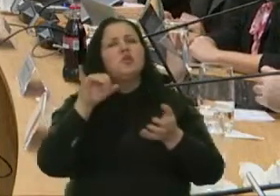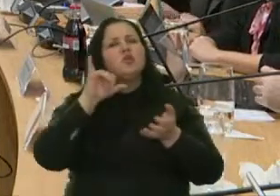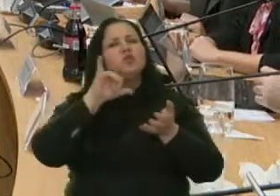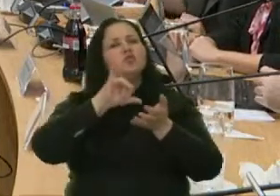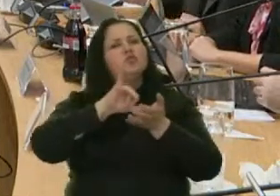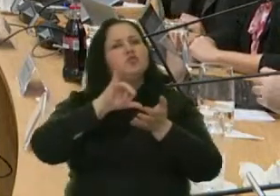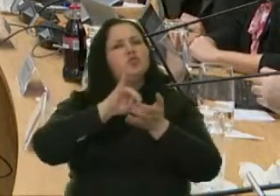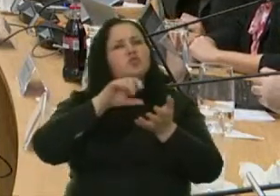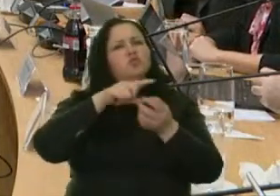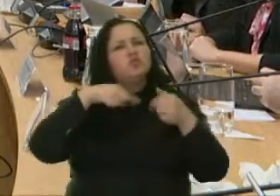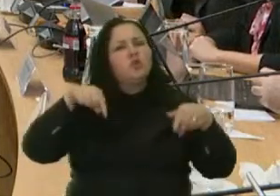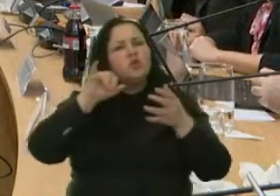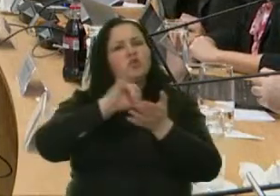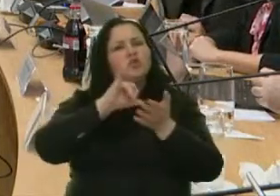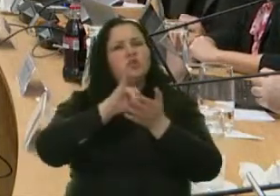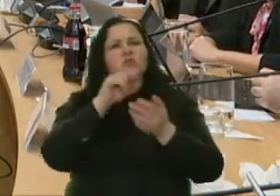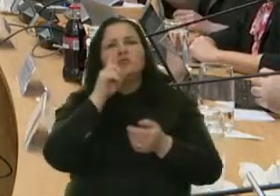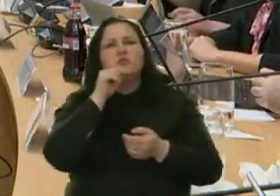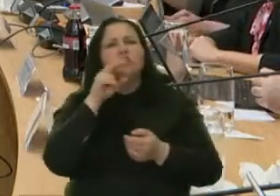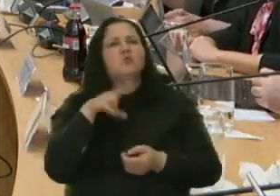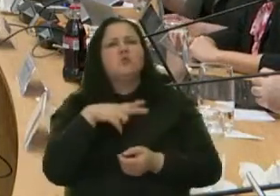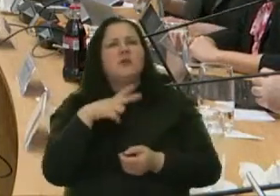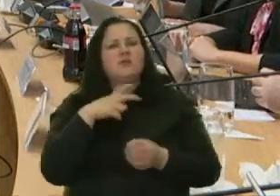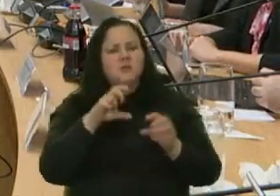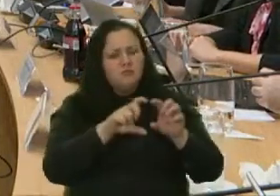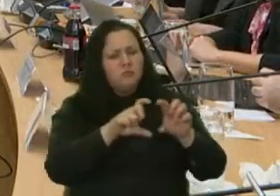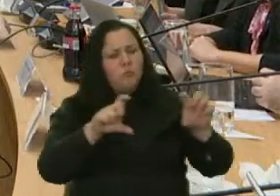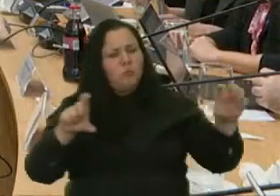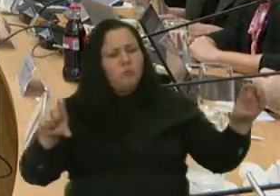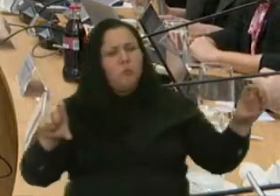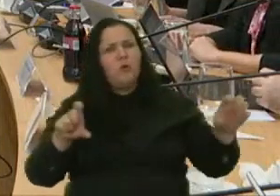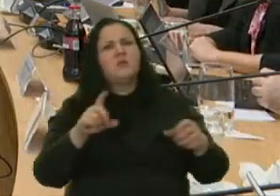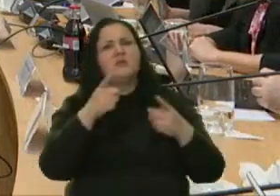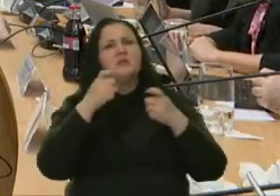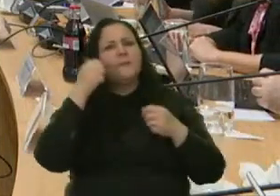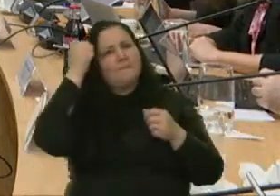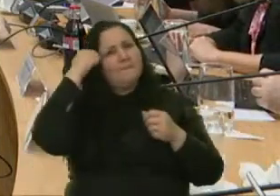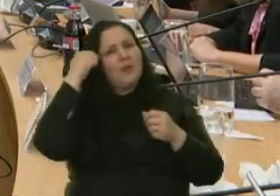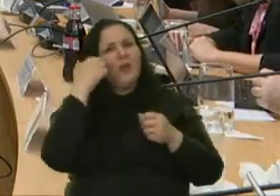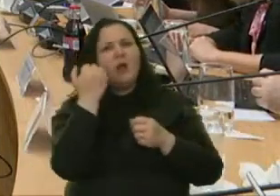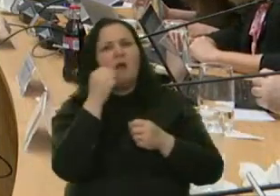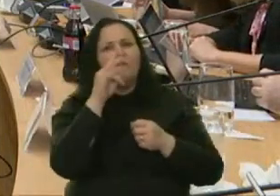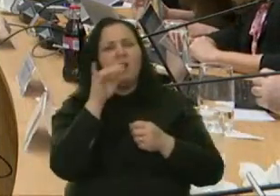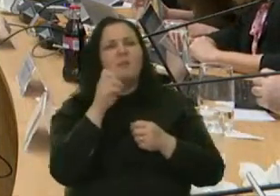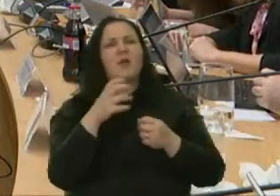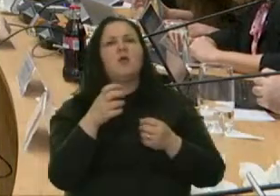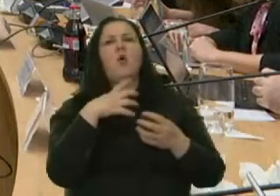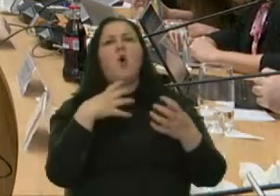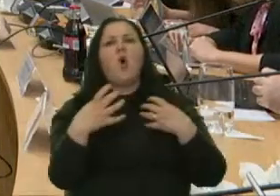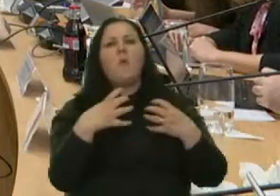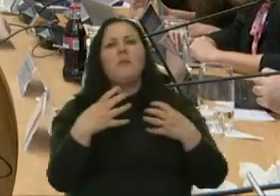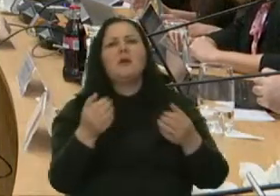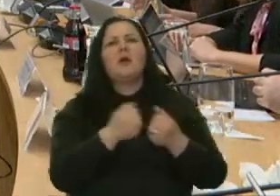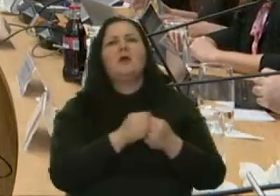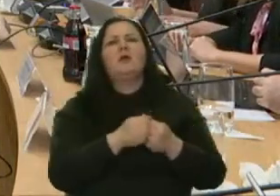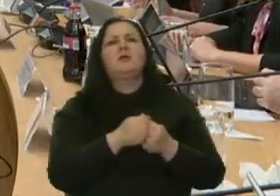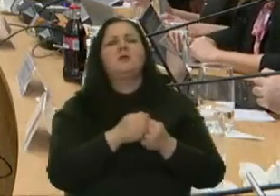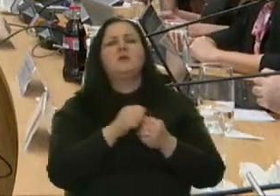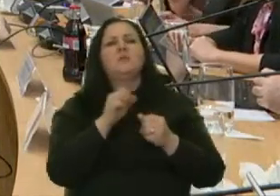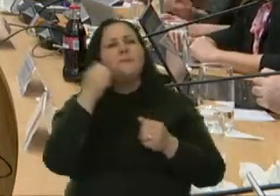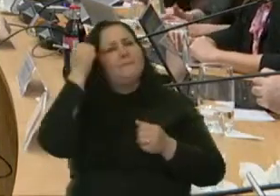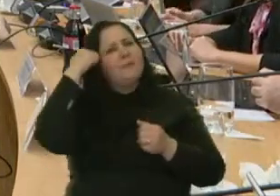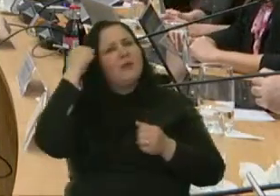centrale Unde sunt aceste borduri din Piața avramiancu zona operei române Piața Unirii și